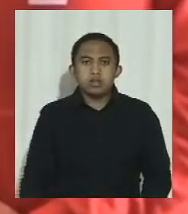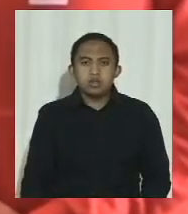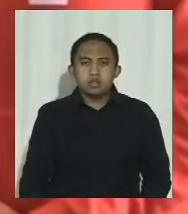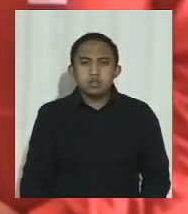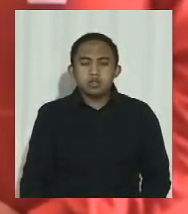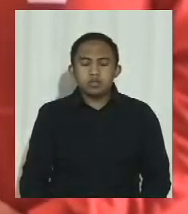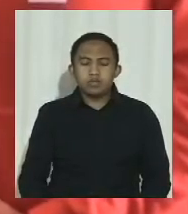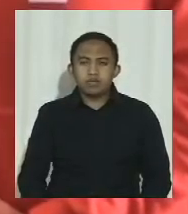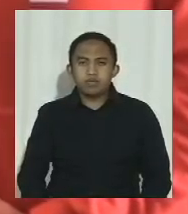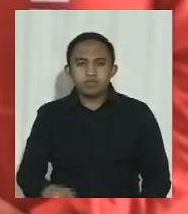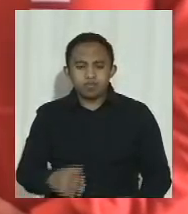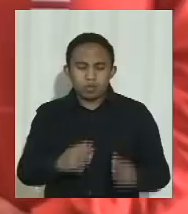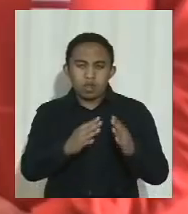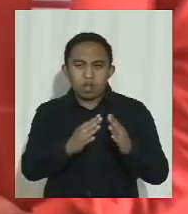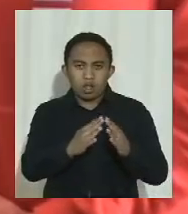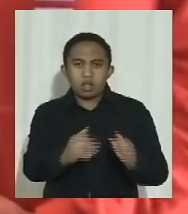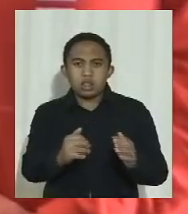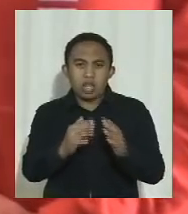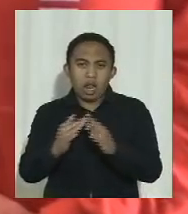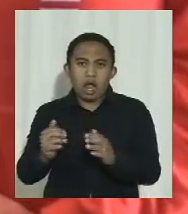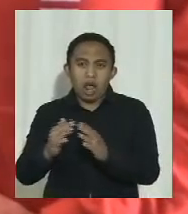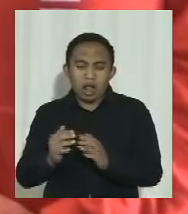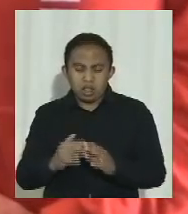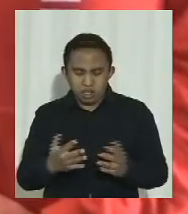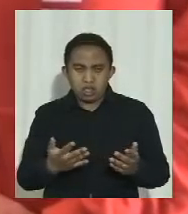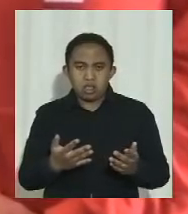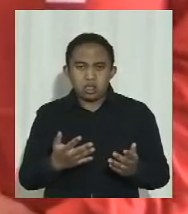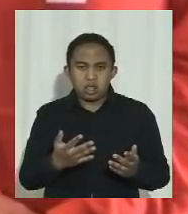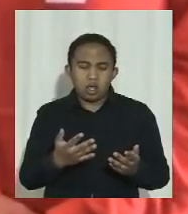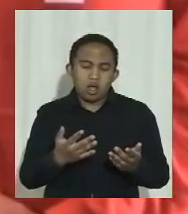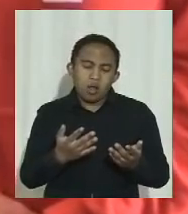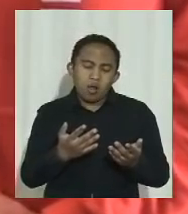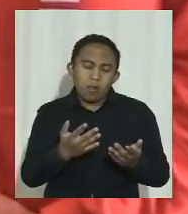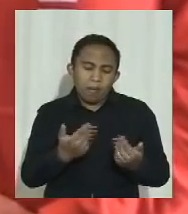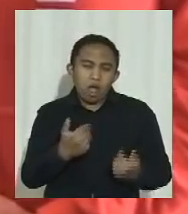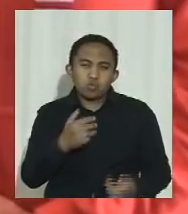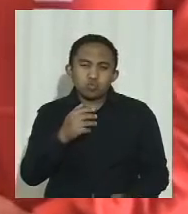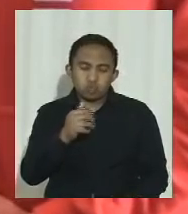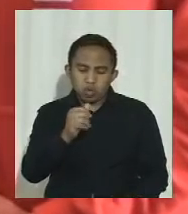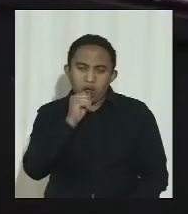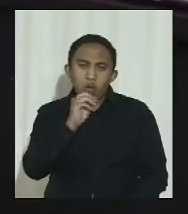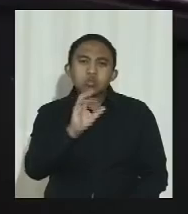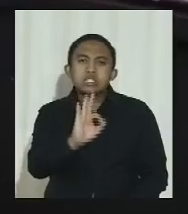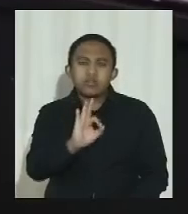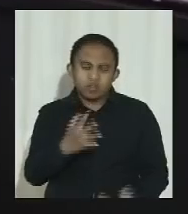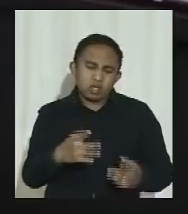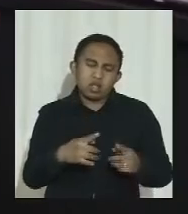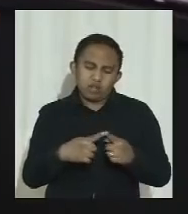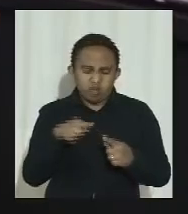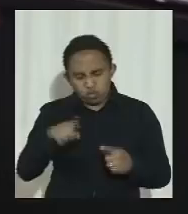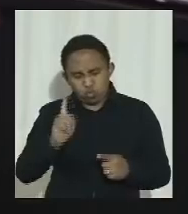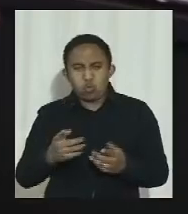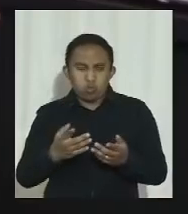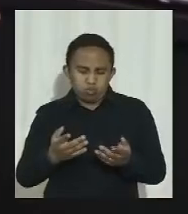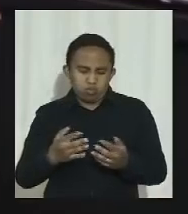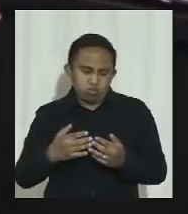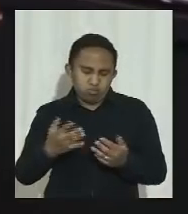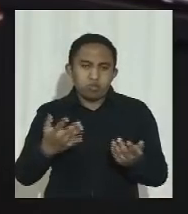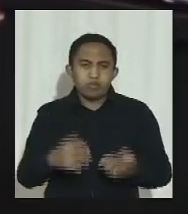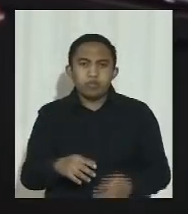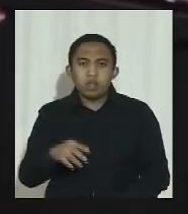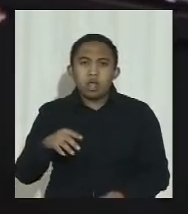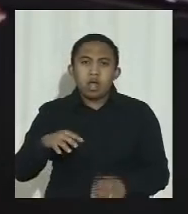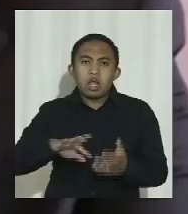hisitraka an'izay rano izay dia izy ity dia tokony mbola betsaka noho izay ny hisitraka. Efa roapolo taona no niasan'ny